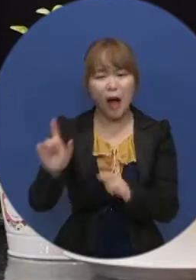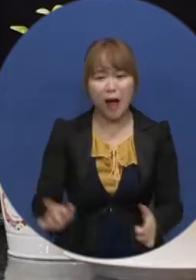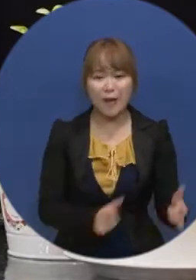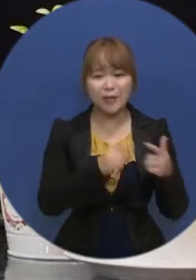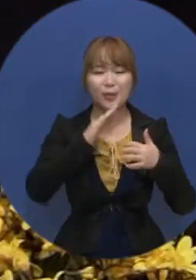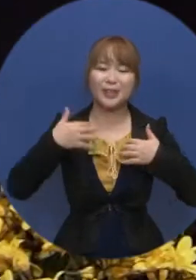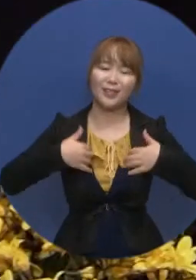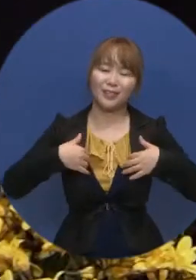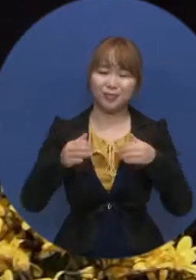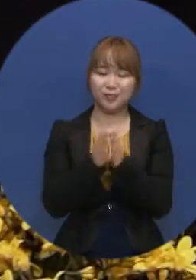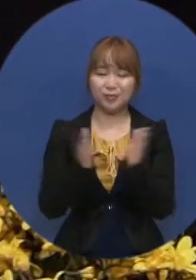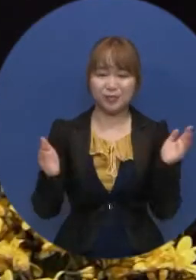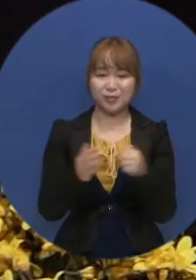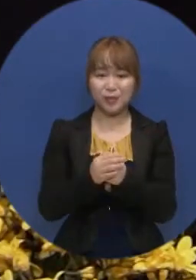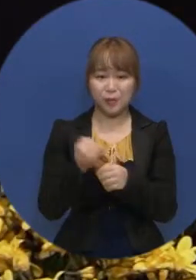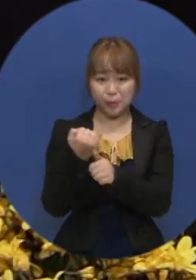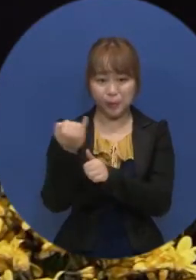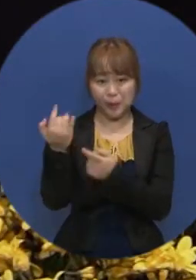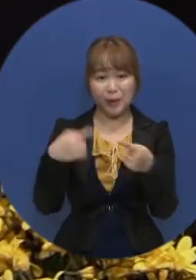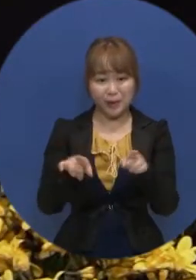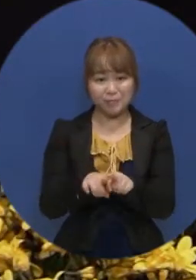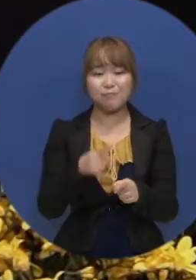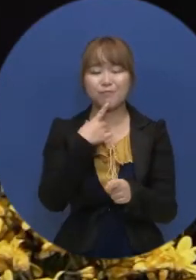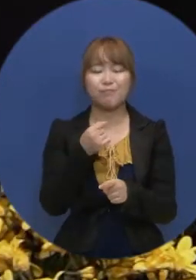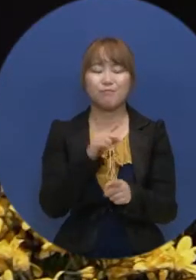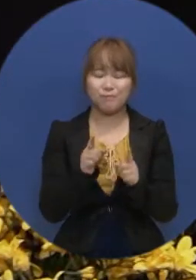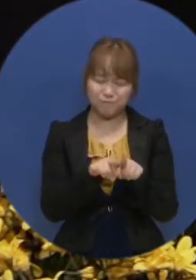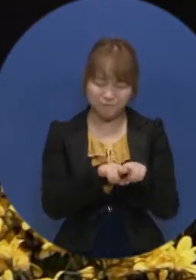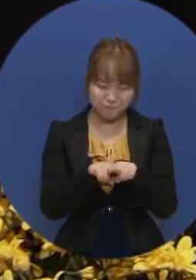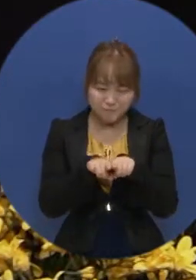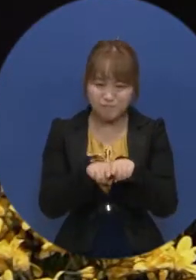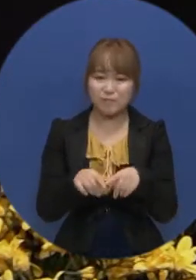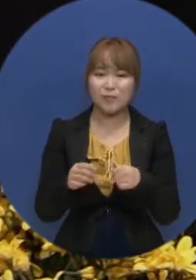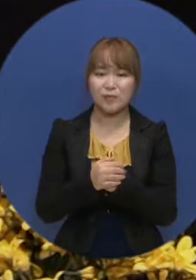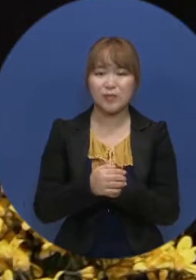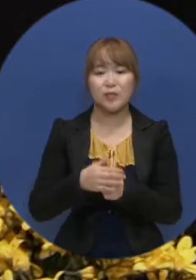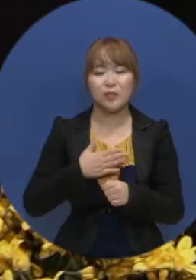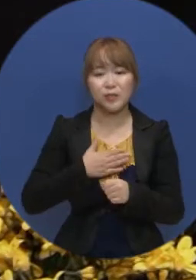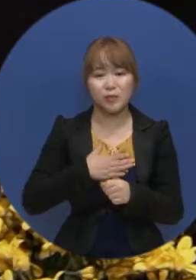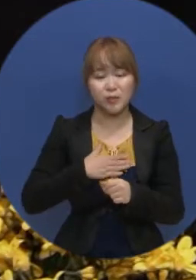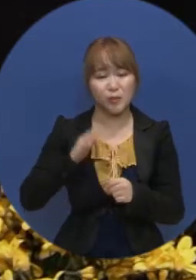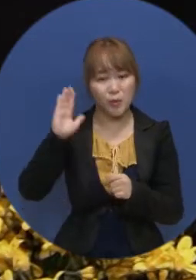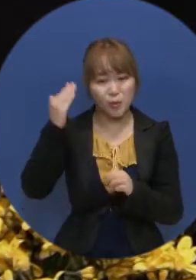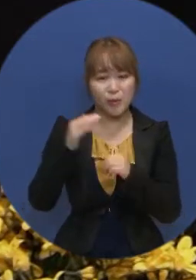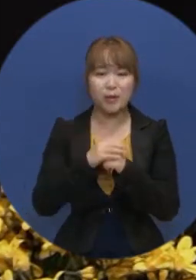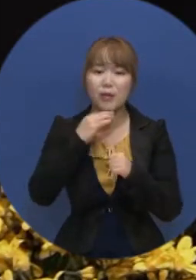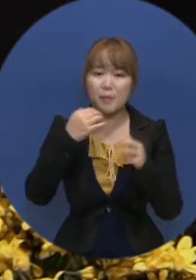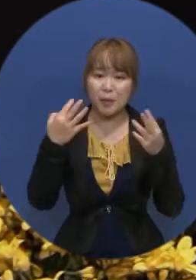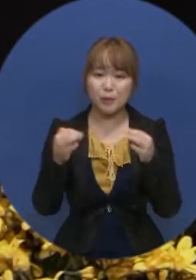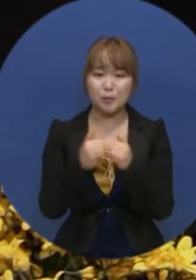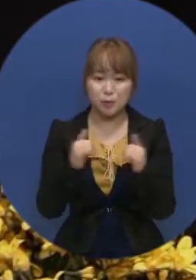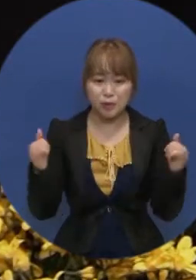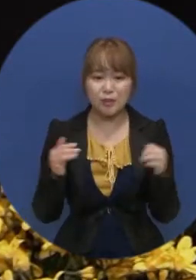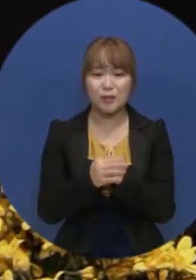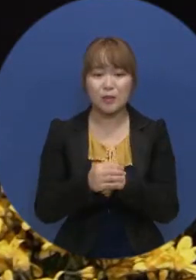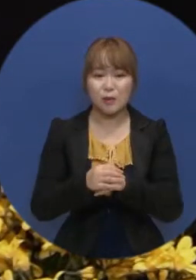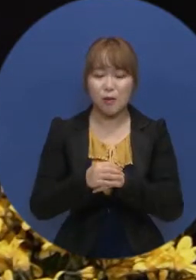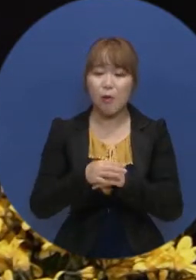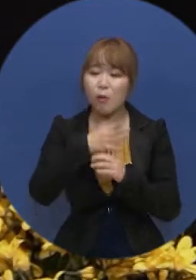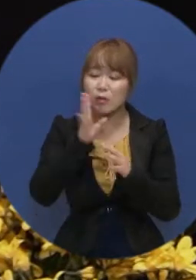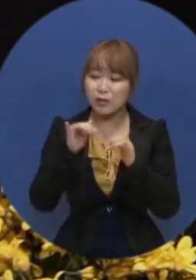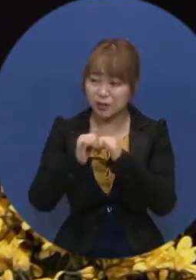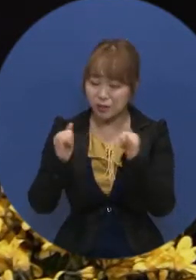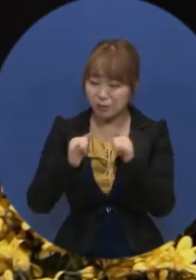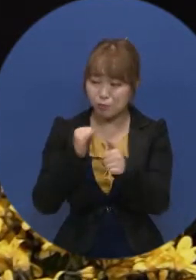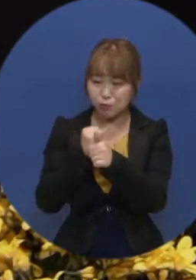경쾌하게 시작이 됩니다. 사모님이랑요? 네, 같이 다니죠. 저는 요즘에 이렇게 연세 드신 분들이 손잡고 다니는